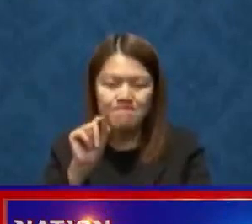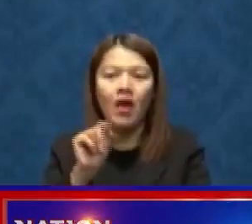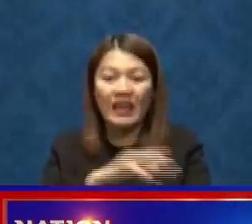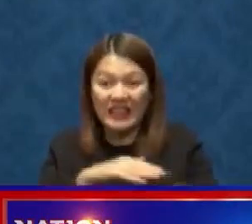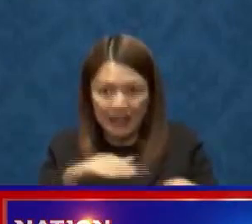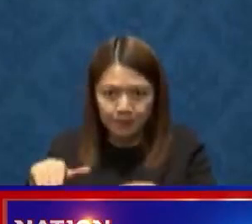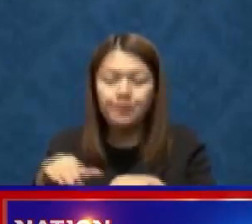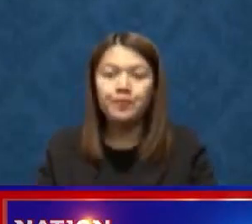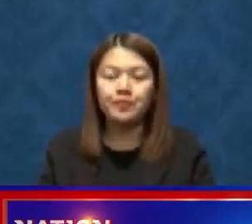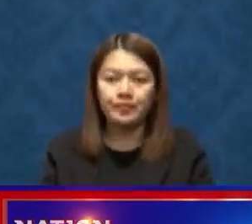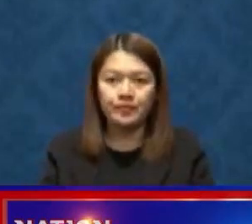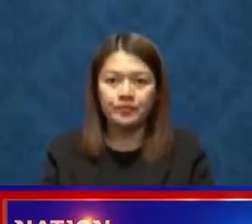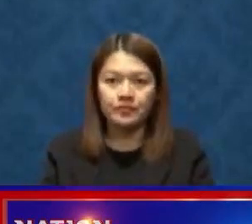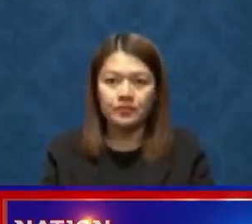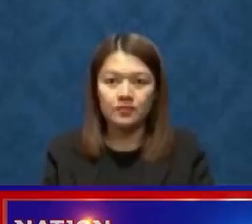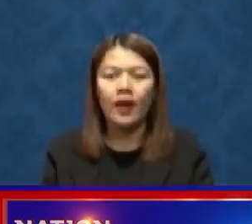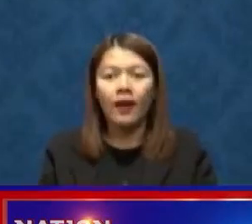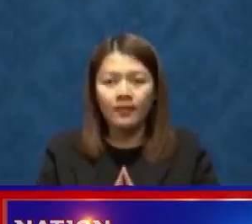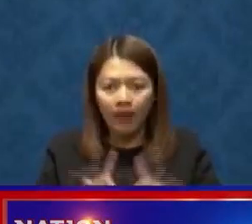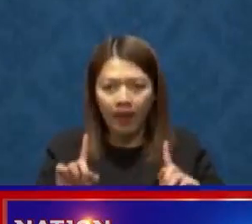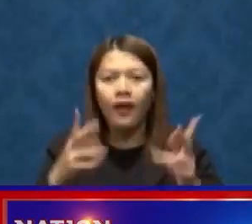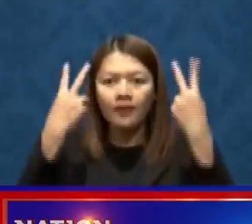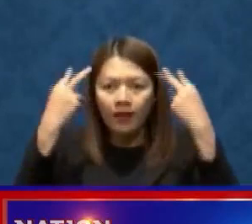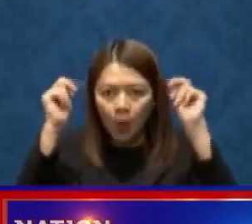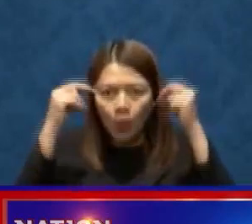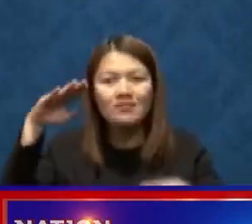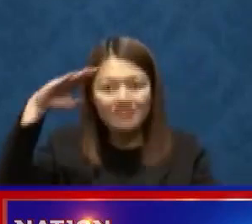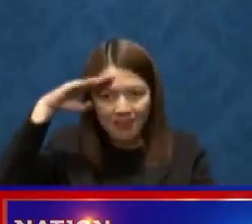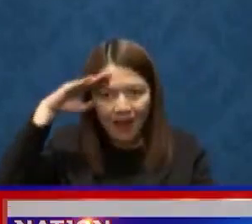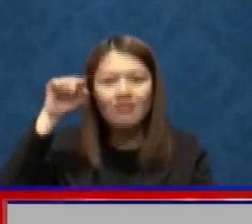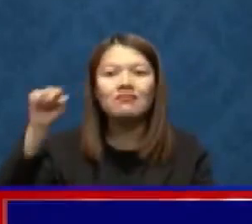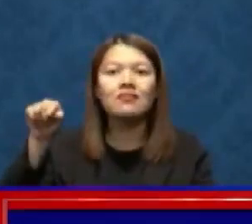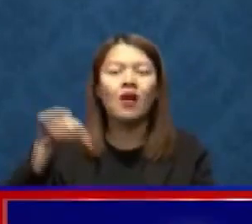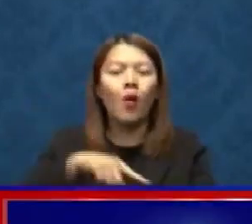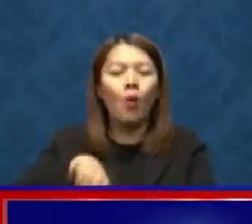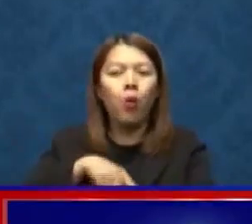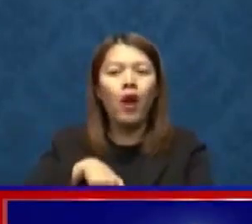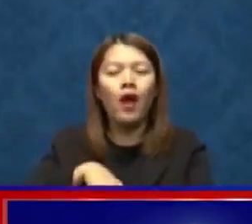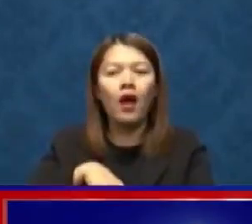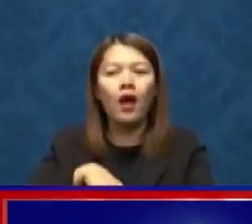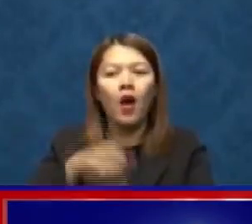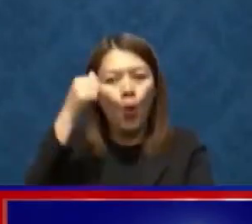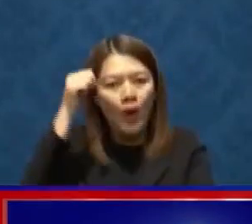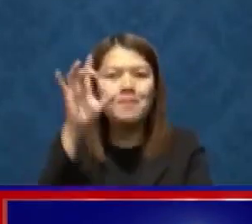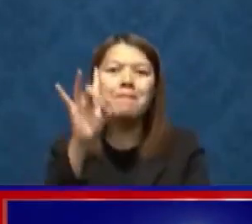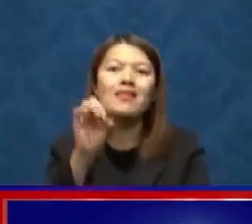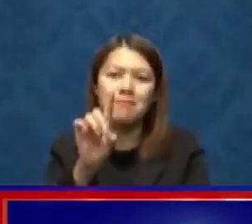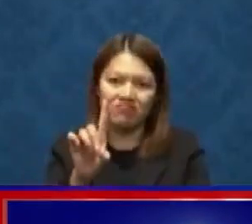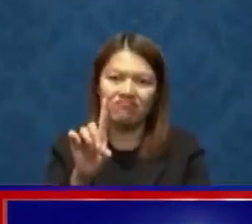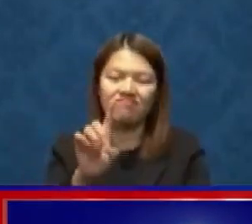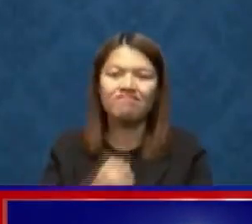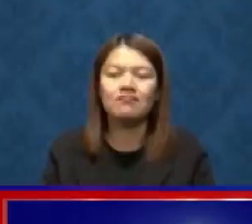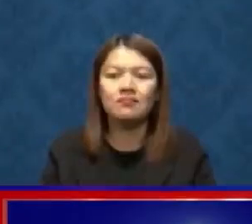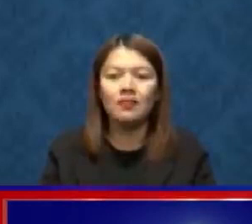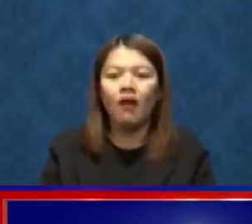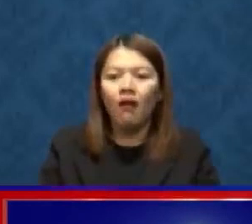เตรียมตัวแต่นายกรัฐมนตรีของเราพลเอกประยุทธ์จันทร์โอชาใช้เวลาไป 81วันครับในการ